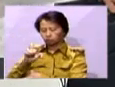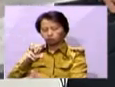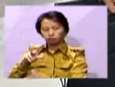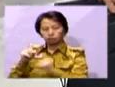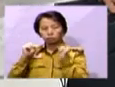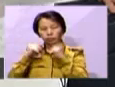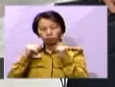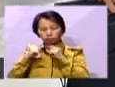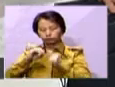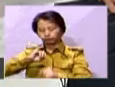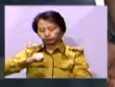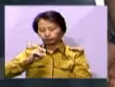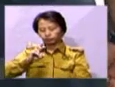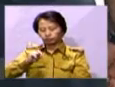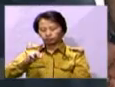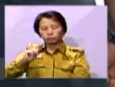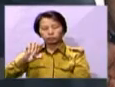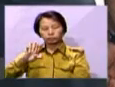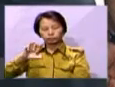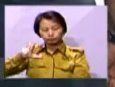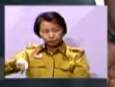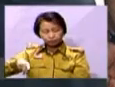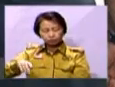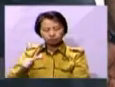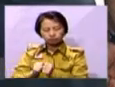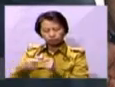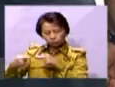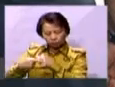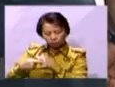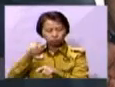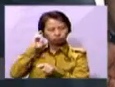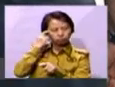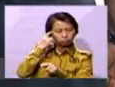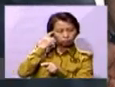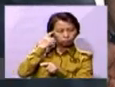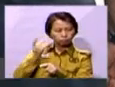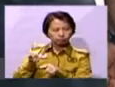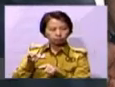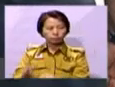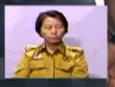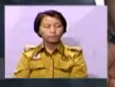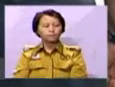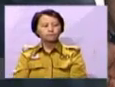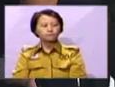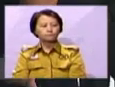Berhad JNSP yang didakwa meragukan.